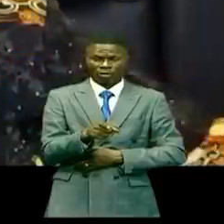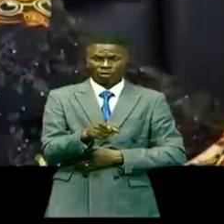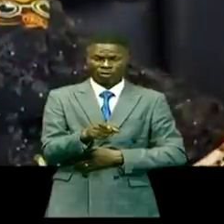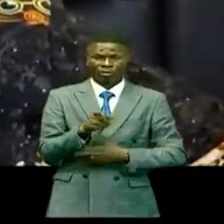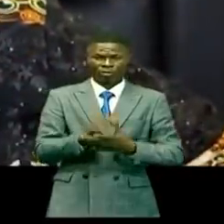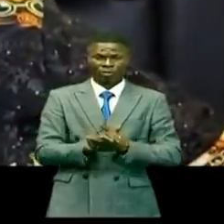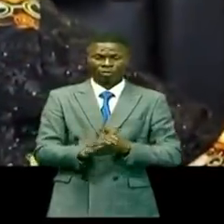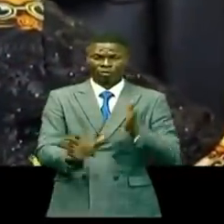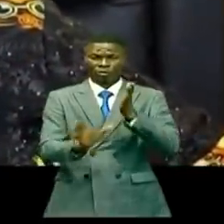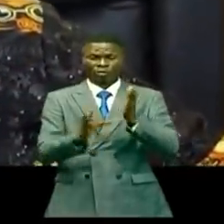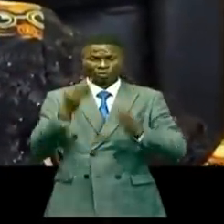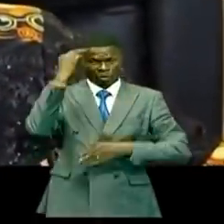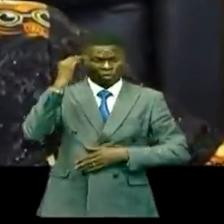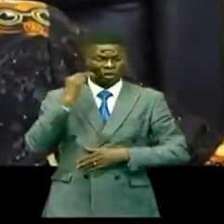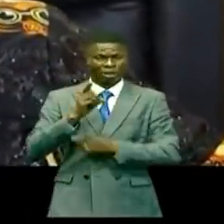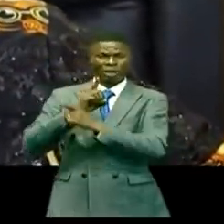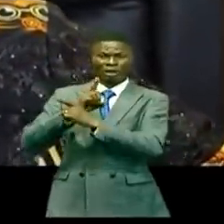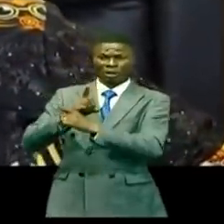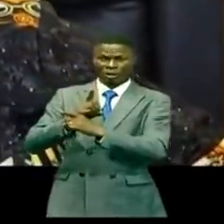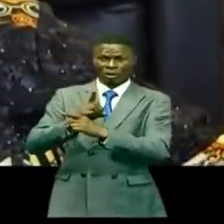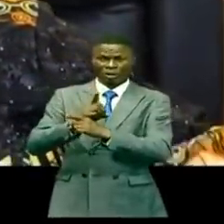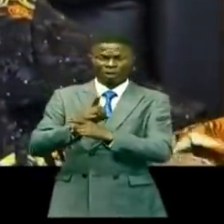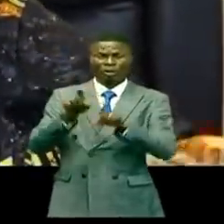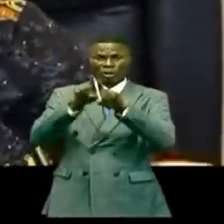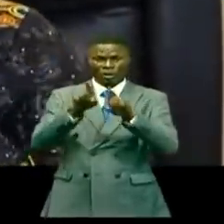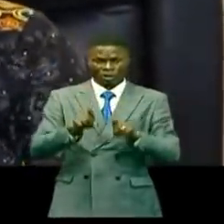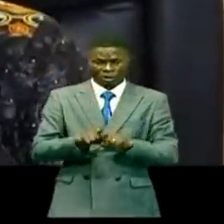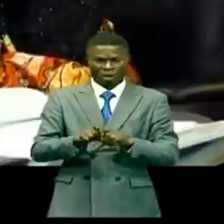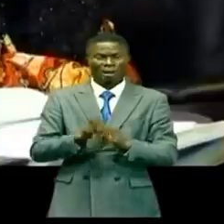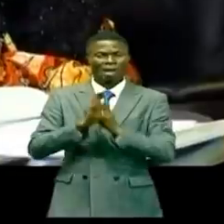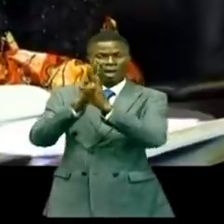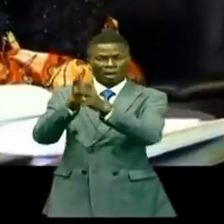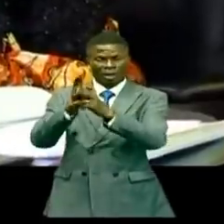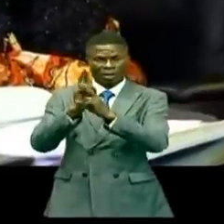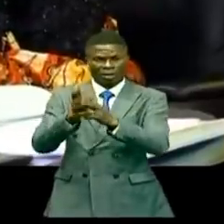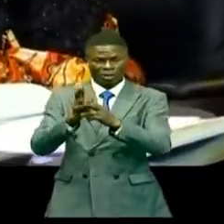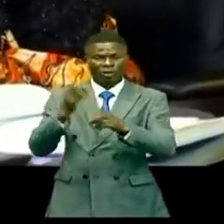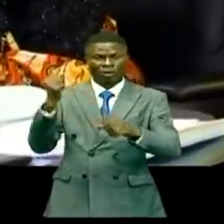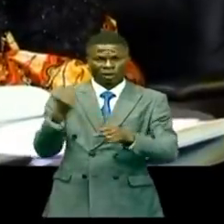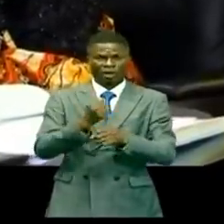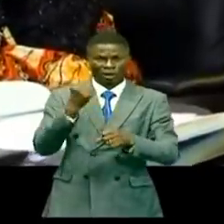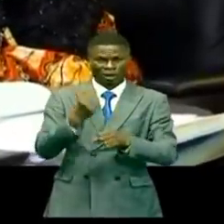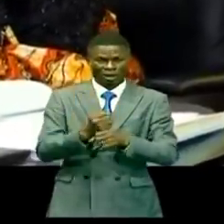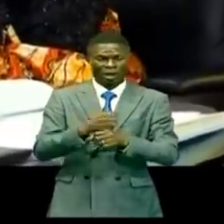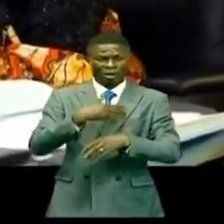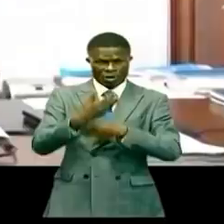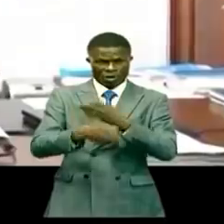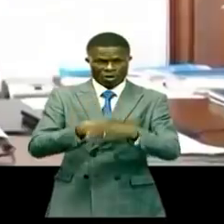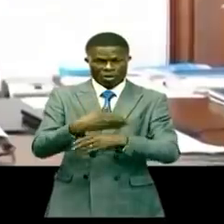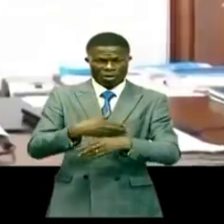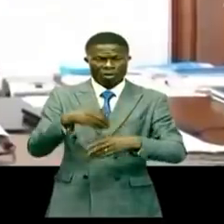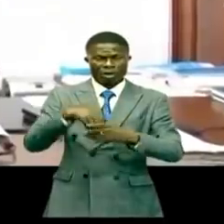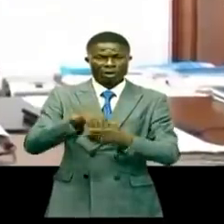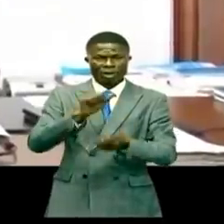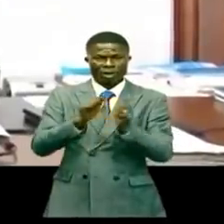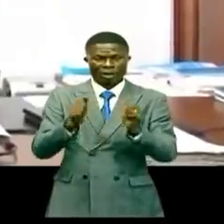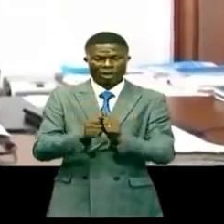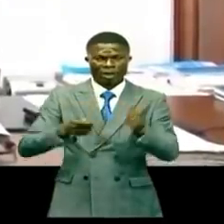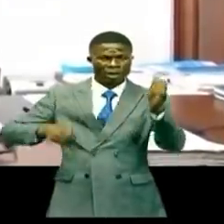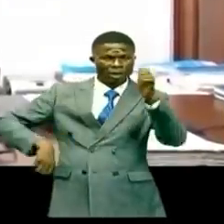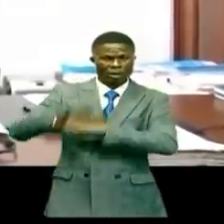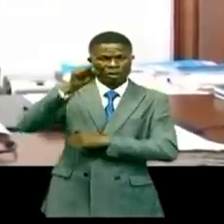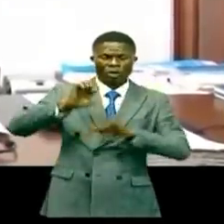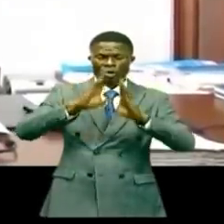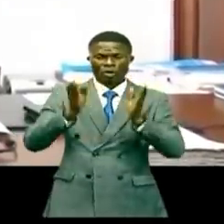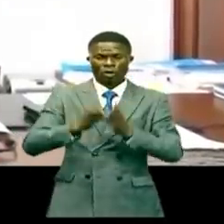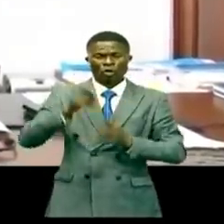La vice-ministre de la Défense a aussi fait le point des opérations qui sont menées dans le cadre de la traque des groupes